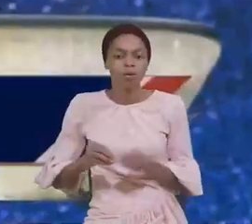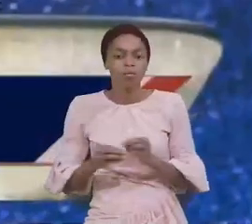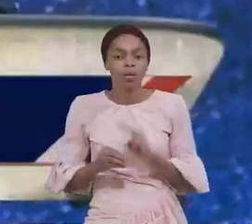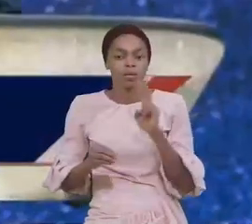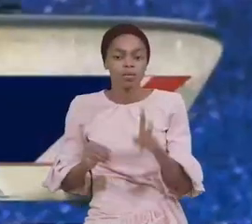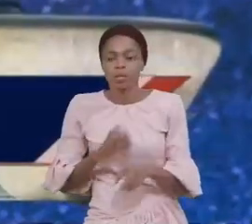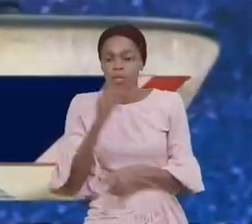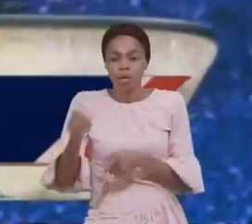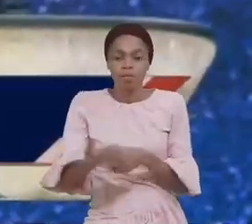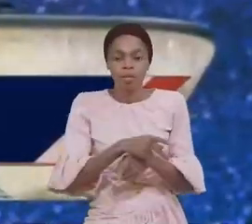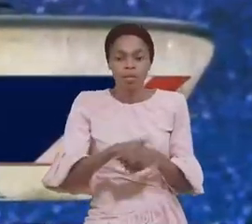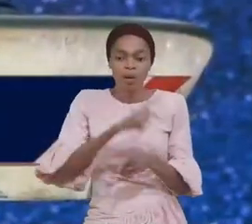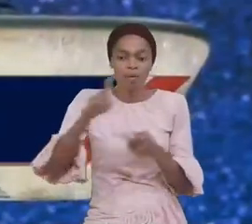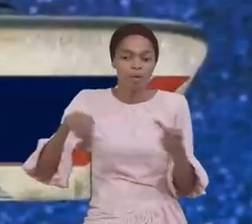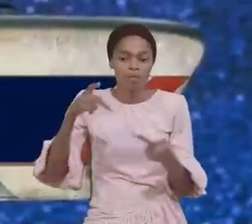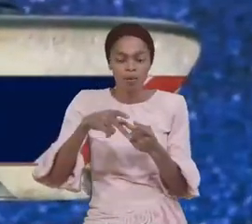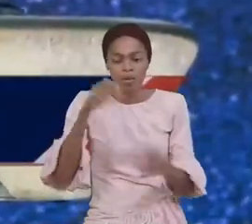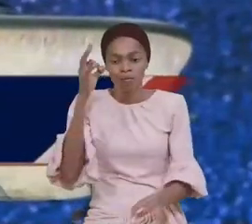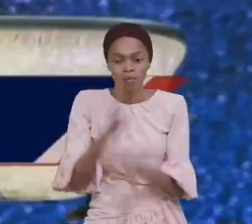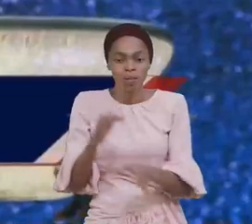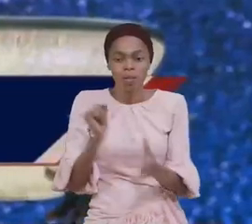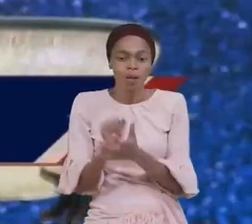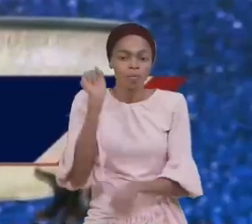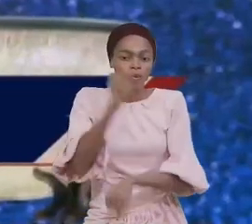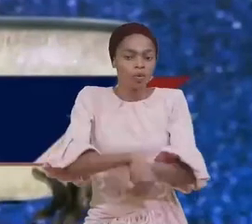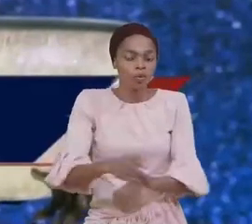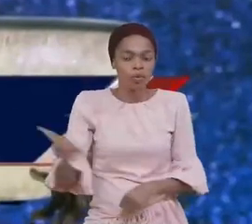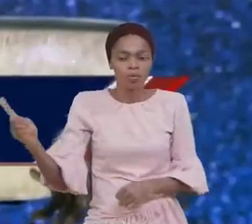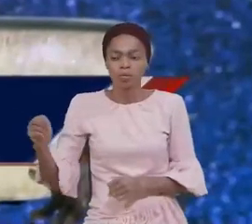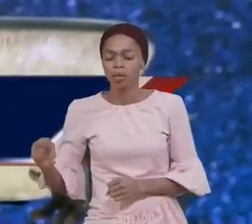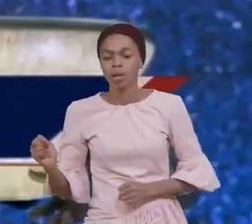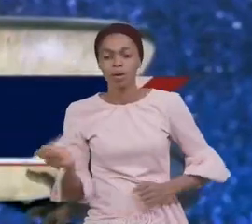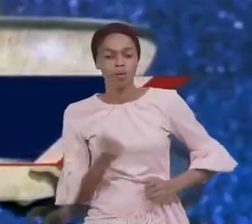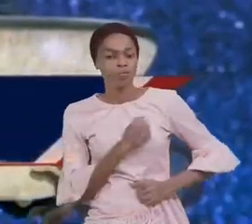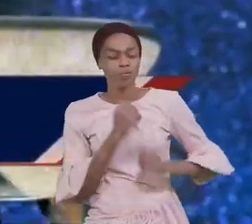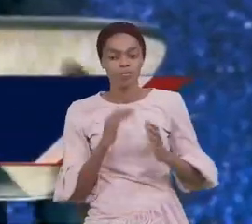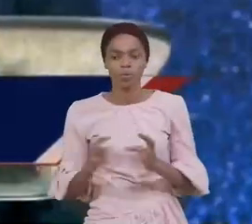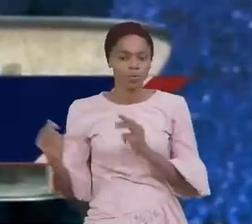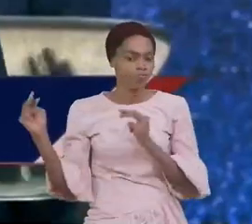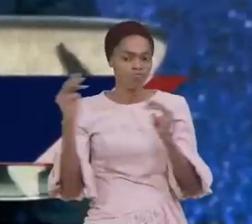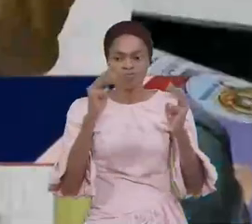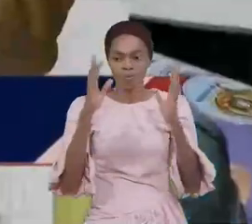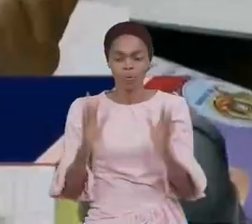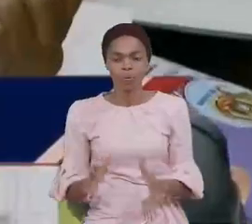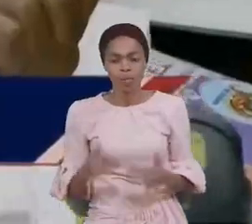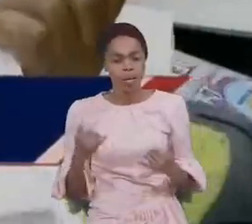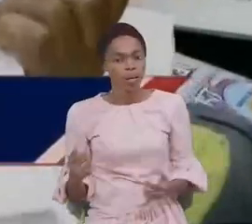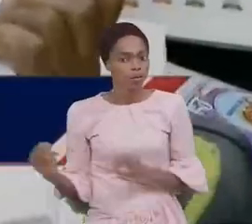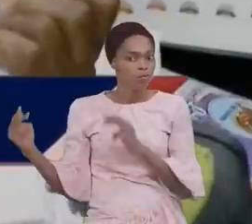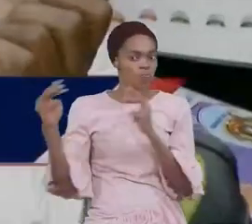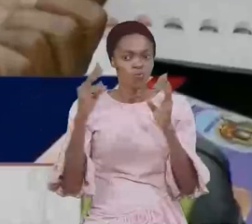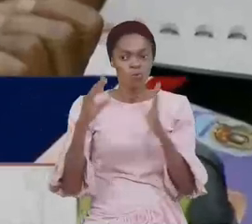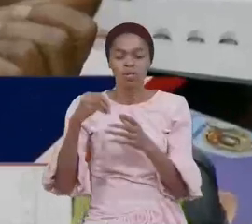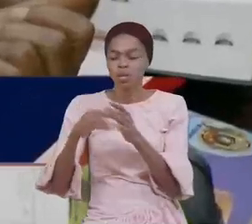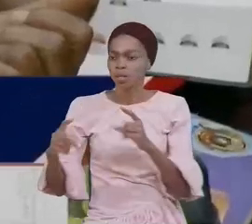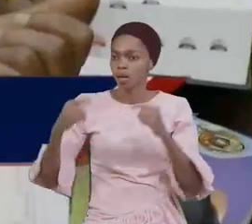foi pratique parfaite qui conquiert les guerriers. Les guerriers à l'autre bord,